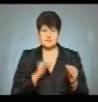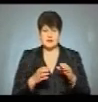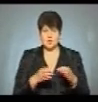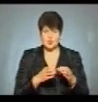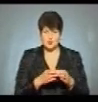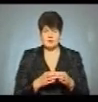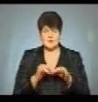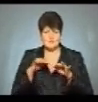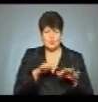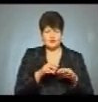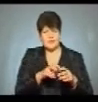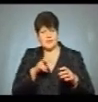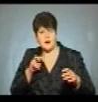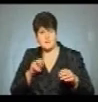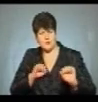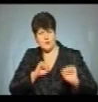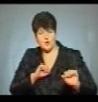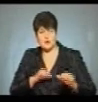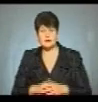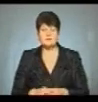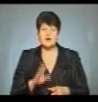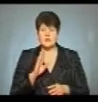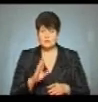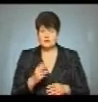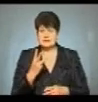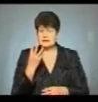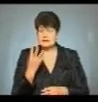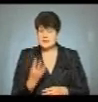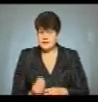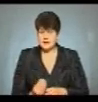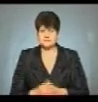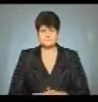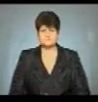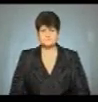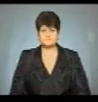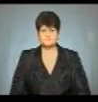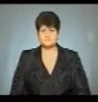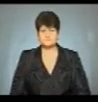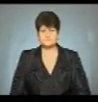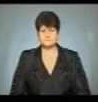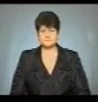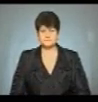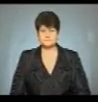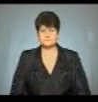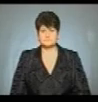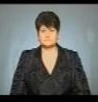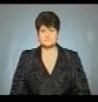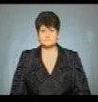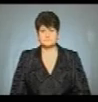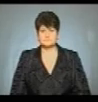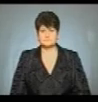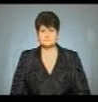відходження, напад, оборона. Триватиме патріотичний вишкіл 3 дні. Анастасія Чечко, Василь Панчук. Новини на Суспільному.